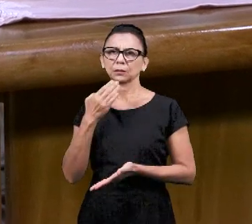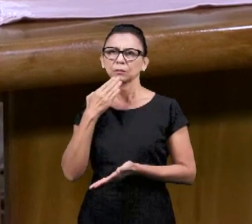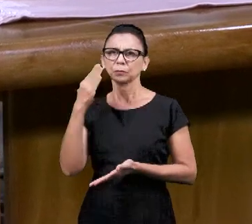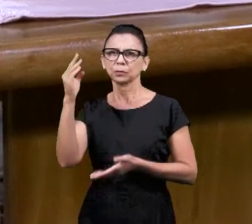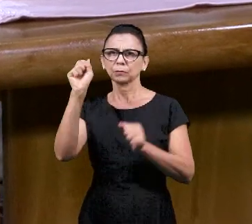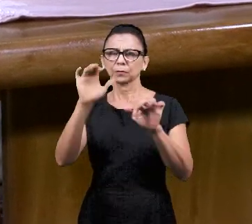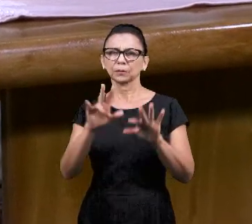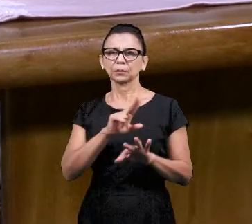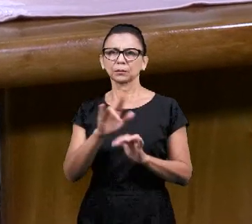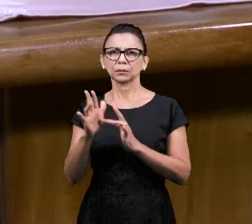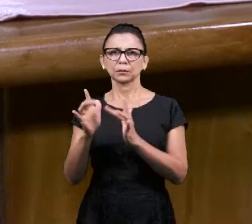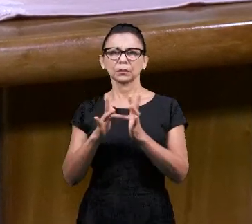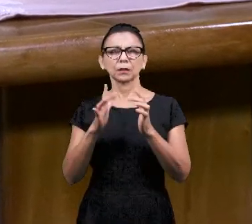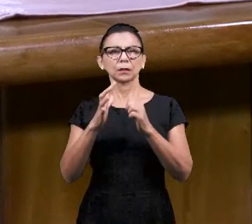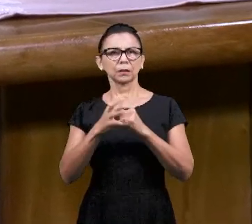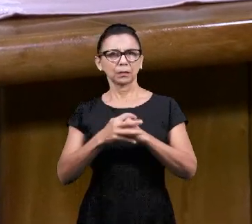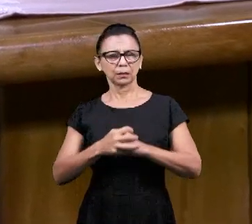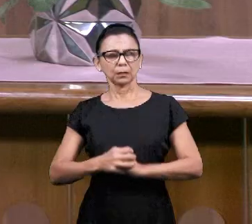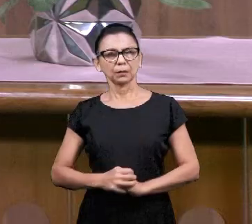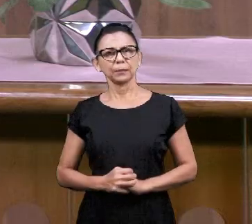Jésus. Amen.